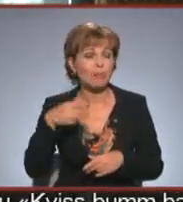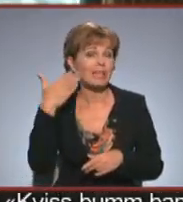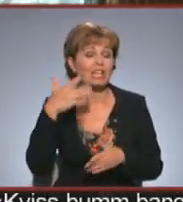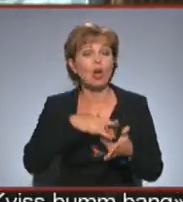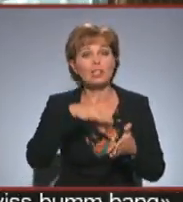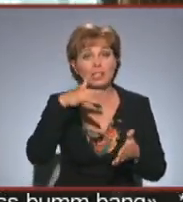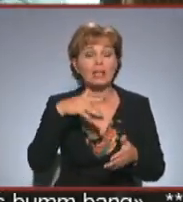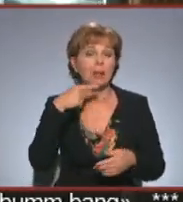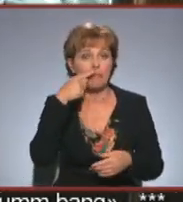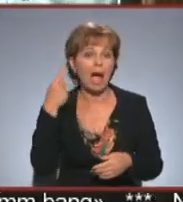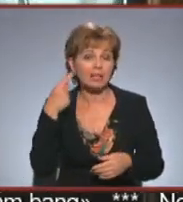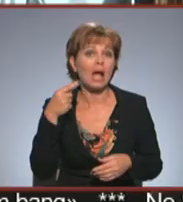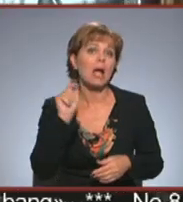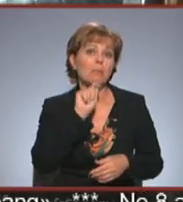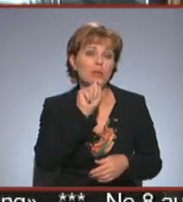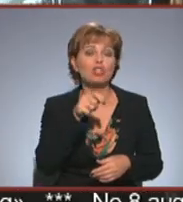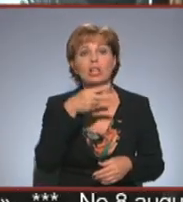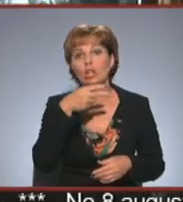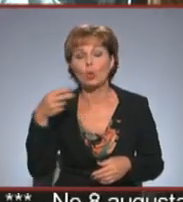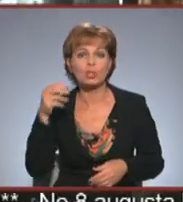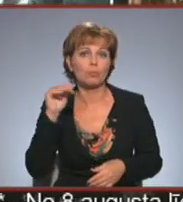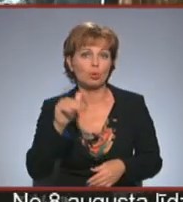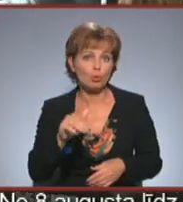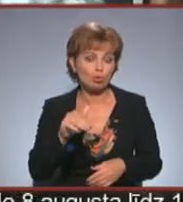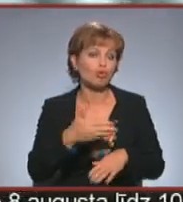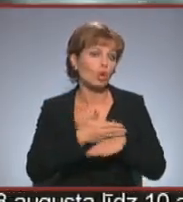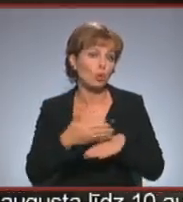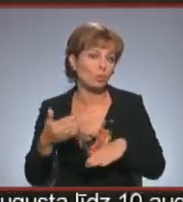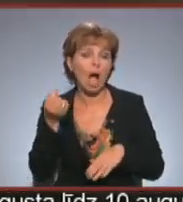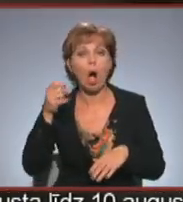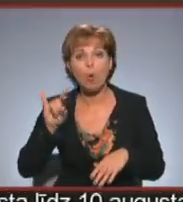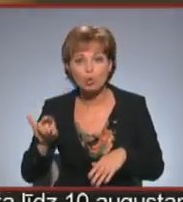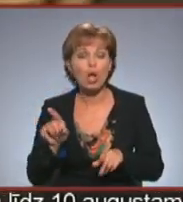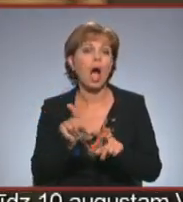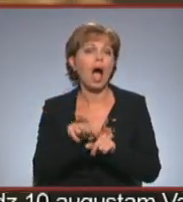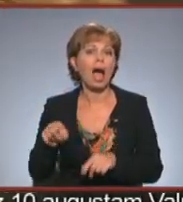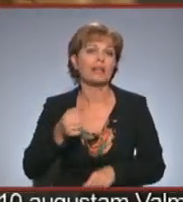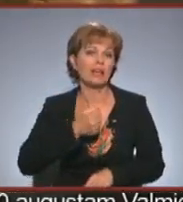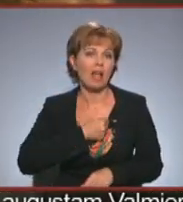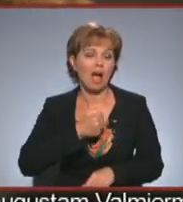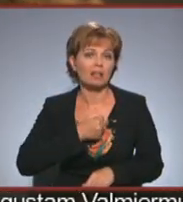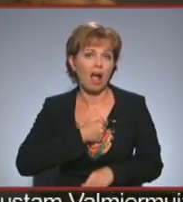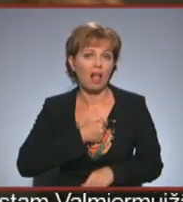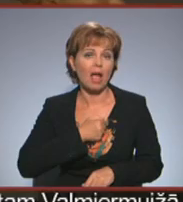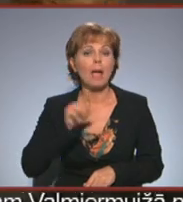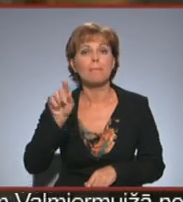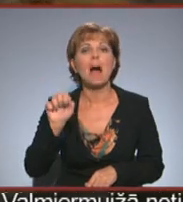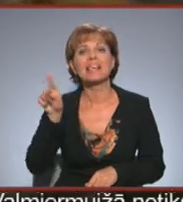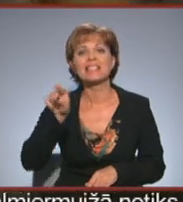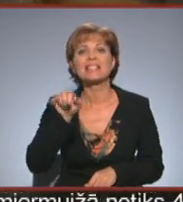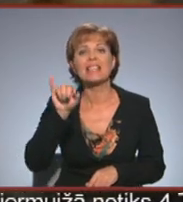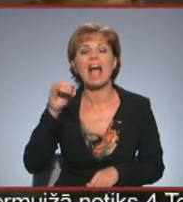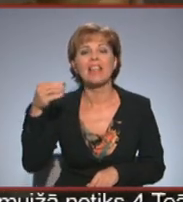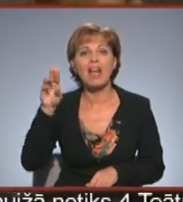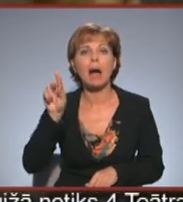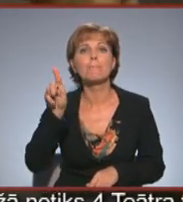pērnajā martā piešķīris 200 tūkstošu latu, turpināsies visu augustu gan Rīgā, gan Latgalē, Pasienē un Pildā. Filmas, kas ir